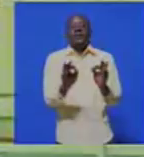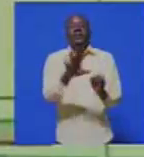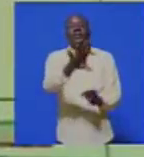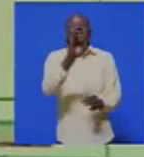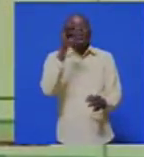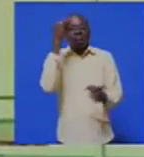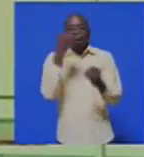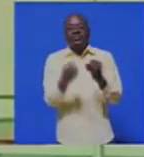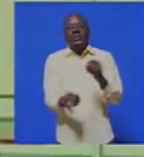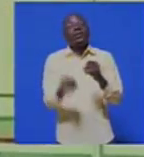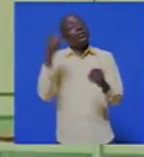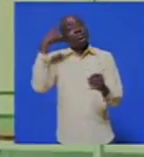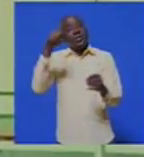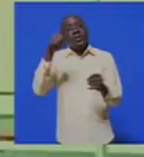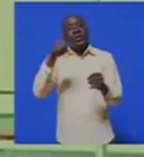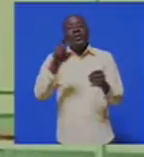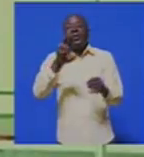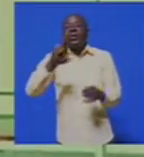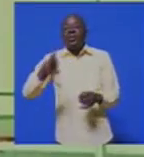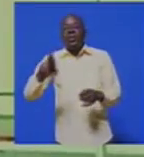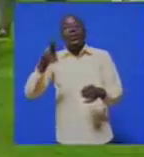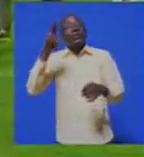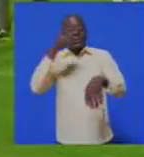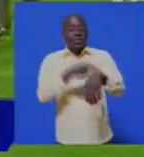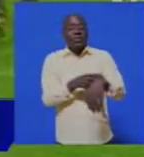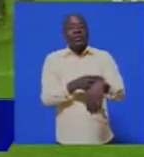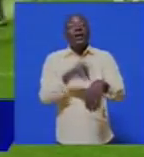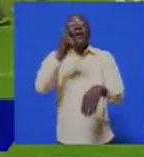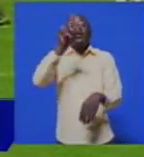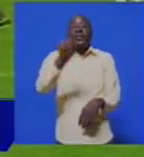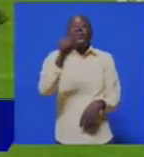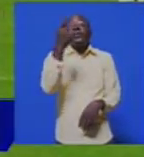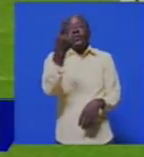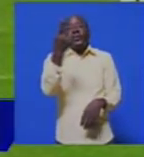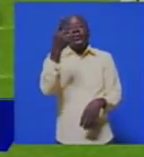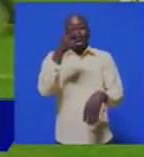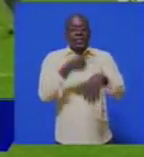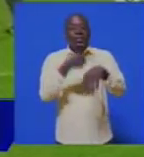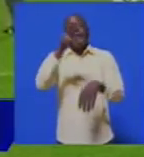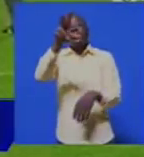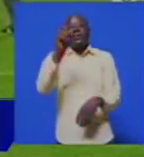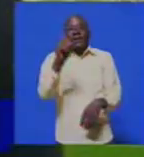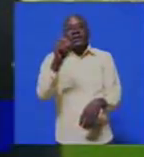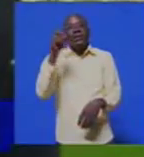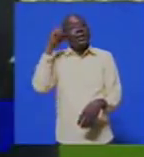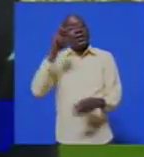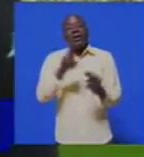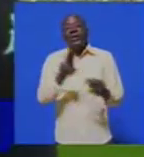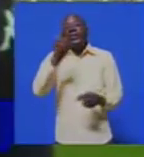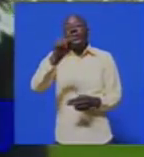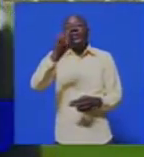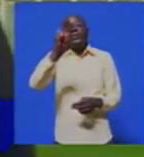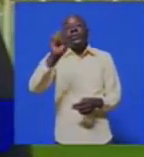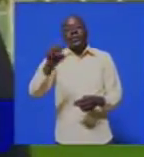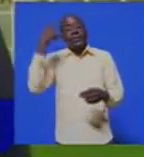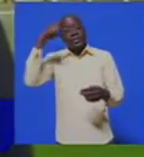ce stade et de l'heure du match fixé à 21h30 heure locale, soit 20h30 temps universel. Il en ressort